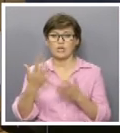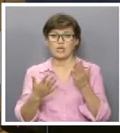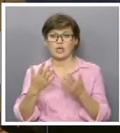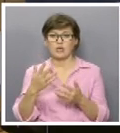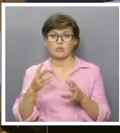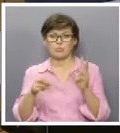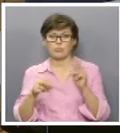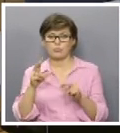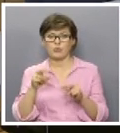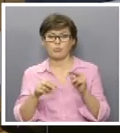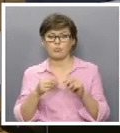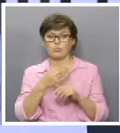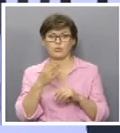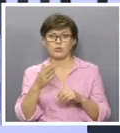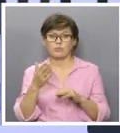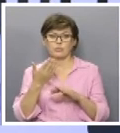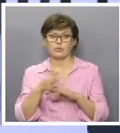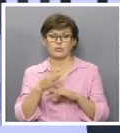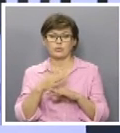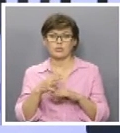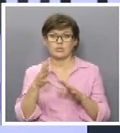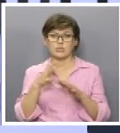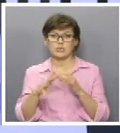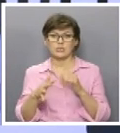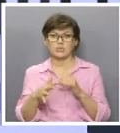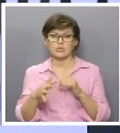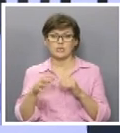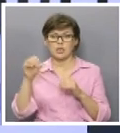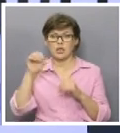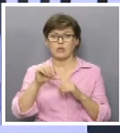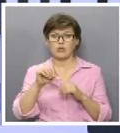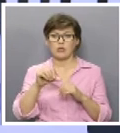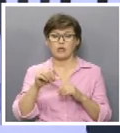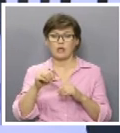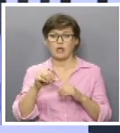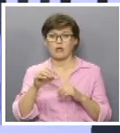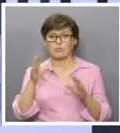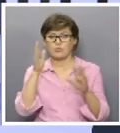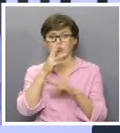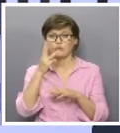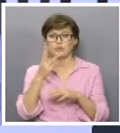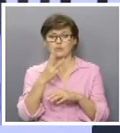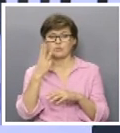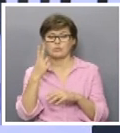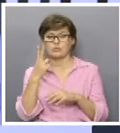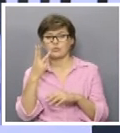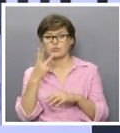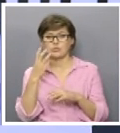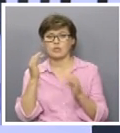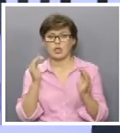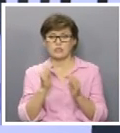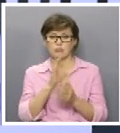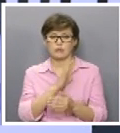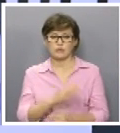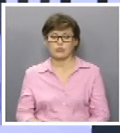бұл жаңағыдай бөлінетін шығын зиянды қалдықтарды 2-3 есеге дейін азайтады деп отыр. Яғни